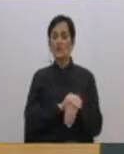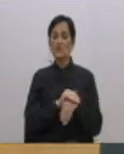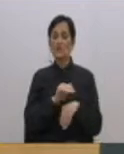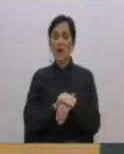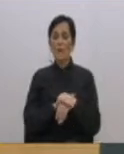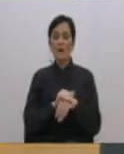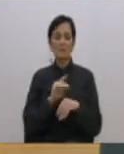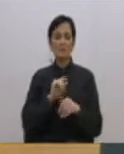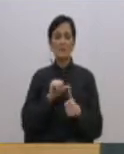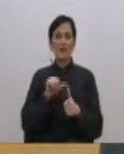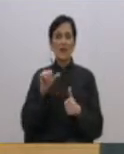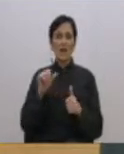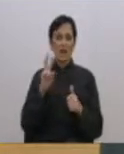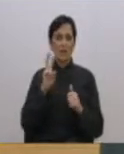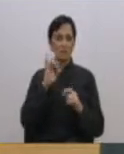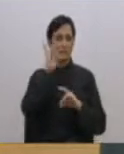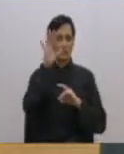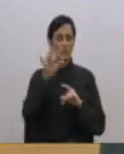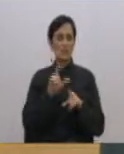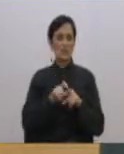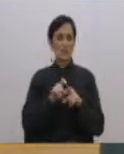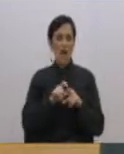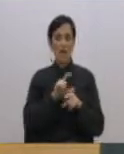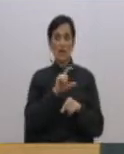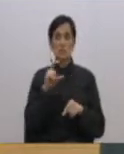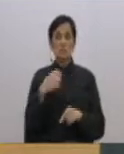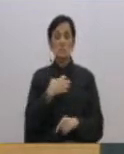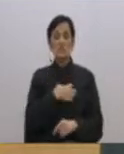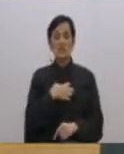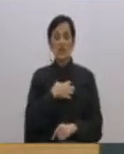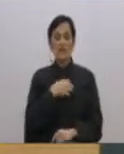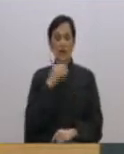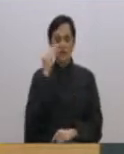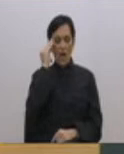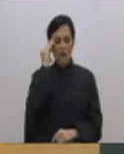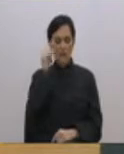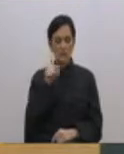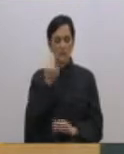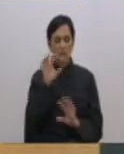ლოზუნგური საკითხებისა. მთავარი არსი ახლა ამ კანონპროექტის